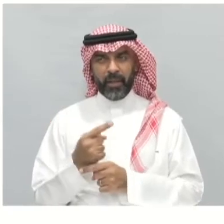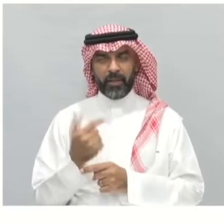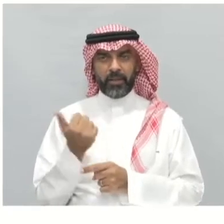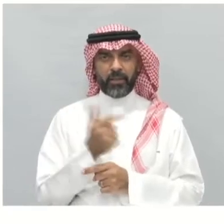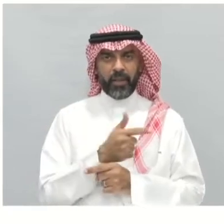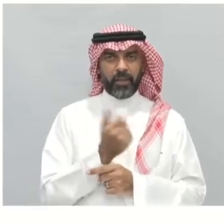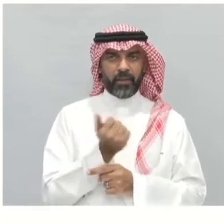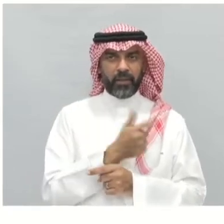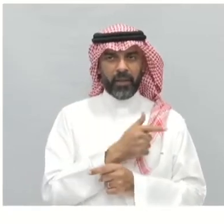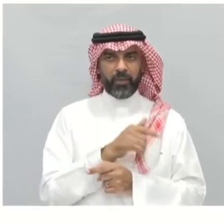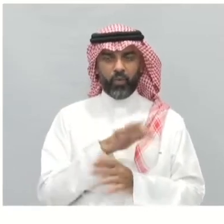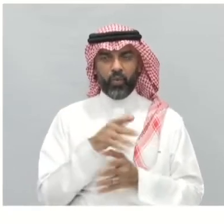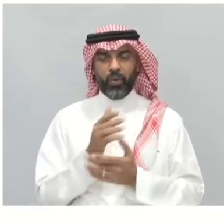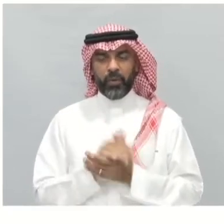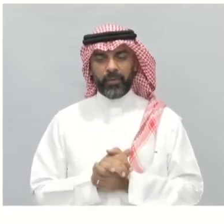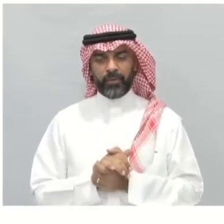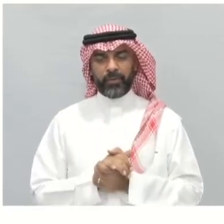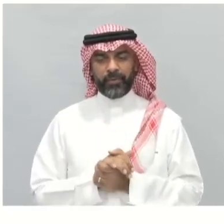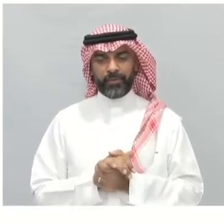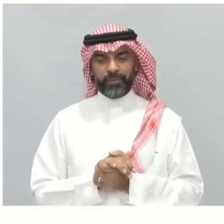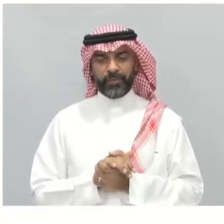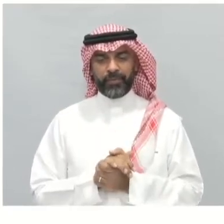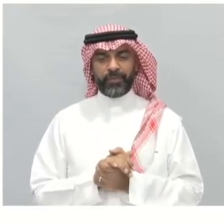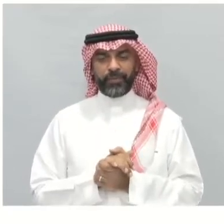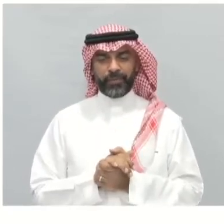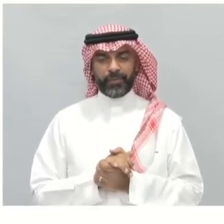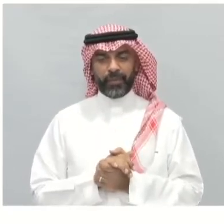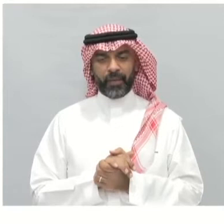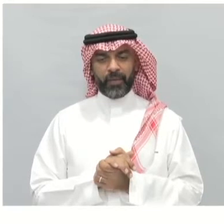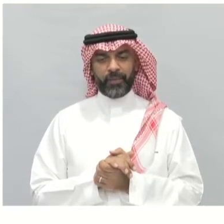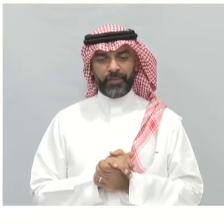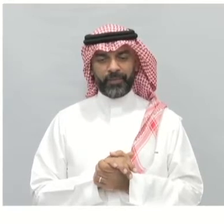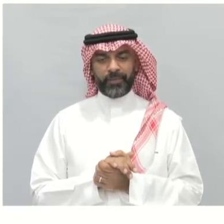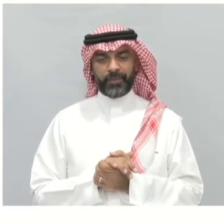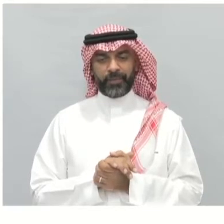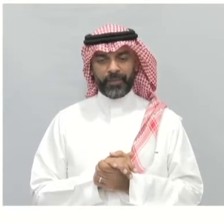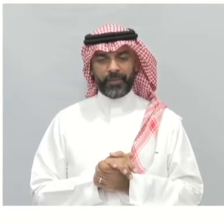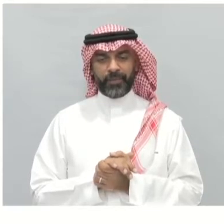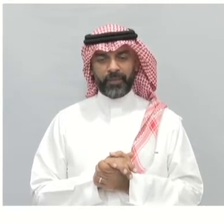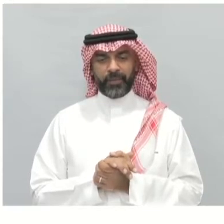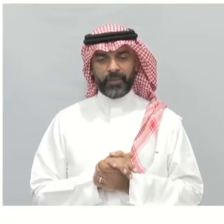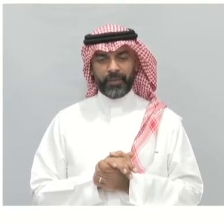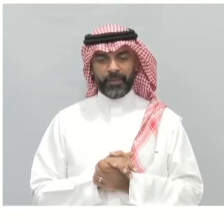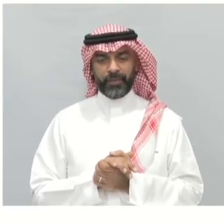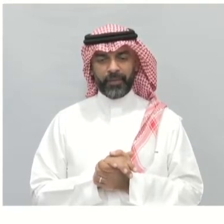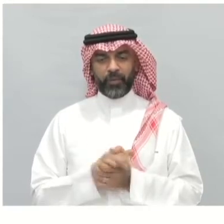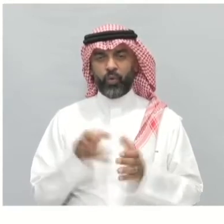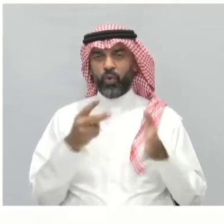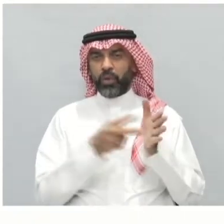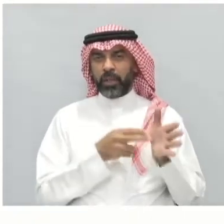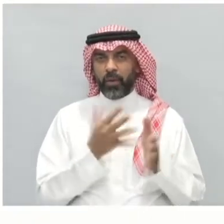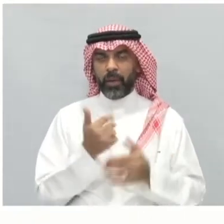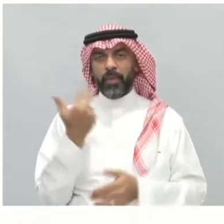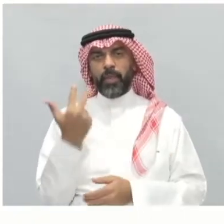يصبح 16 مع 16 32 32 زائد 16 ب 84